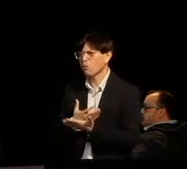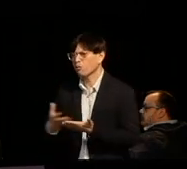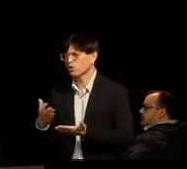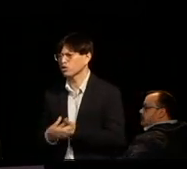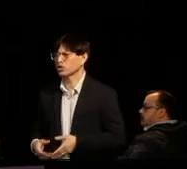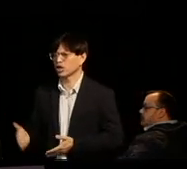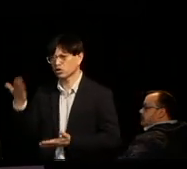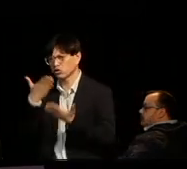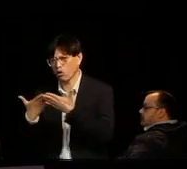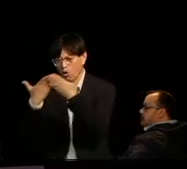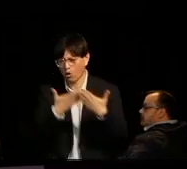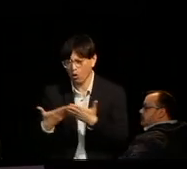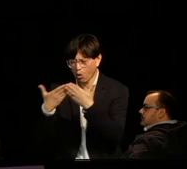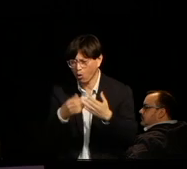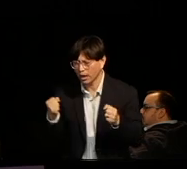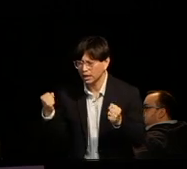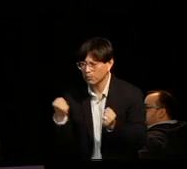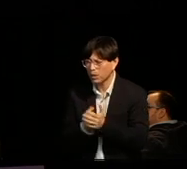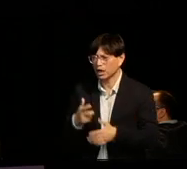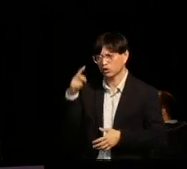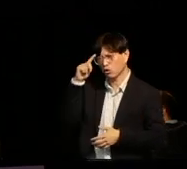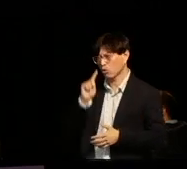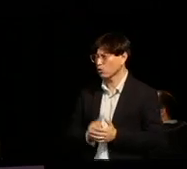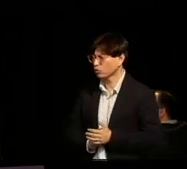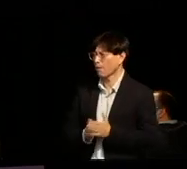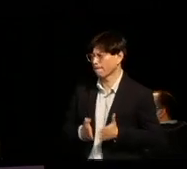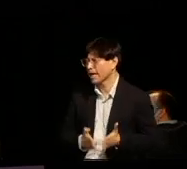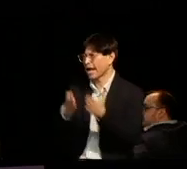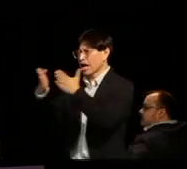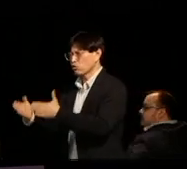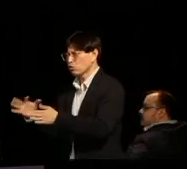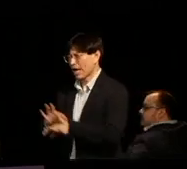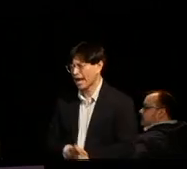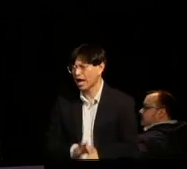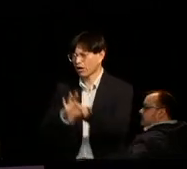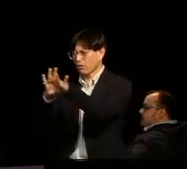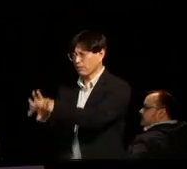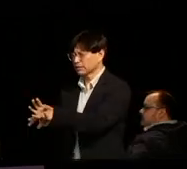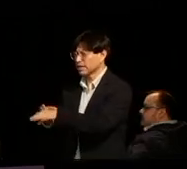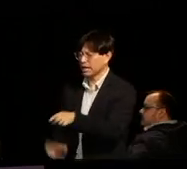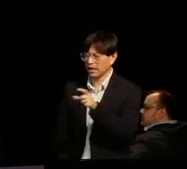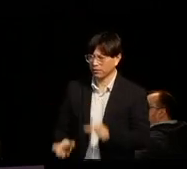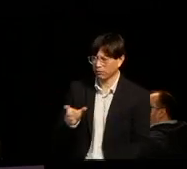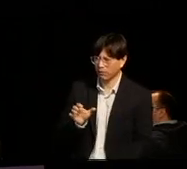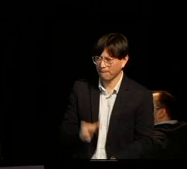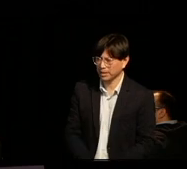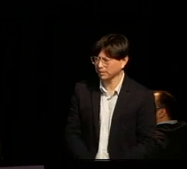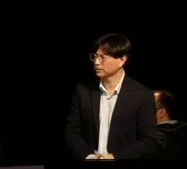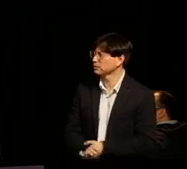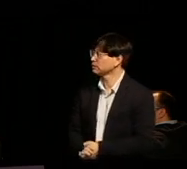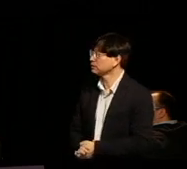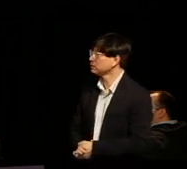che Qual è il patto che dobbiamo fare per aiutarli un po' ad accompagnare i bambini e poi si fanno alcuni